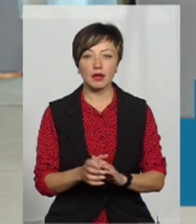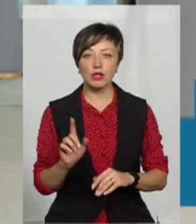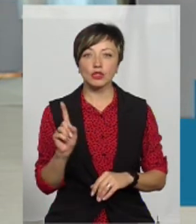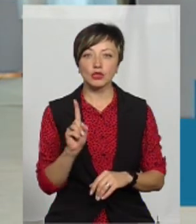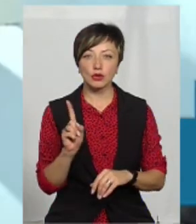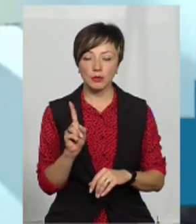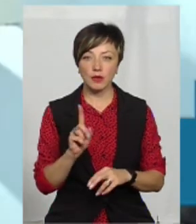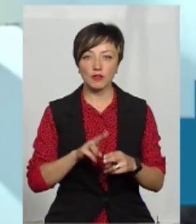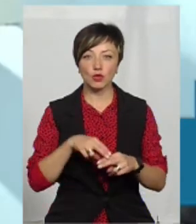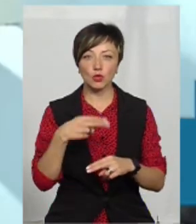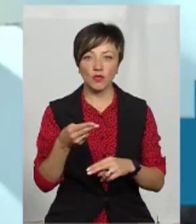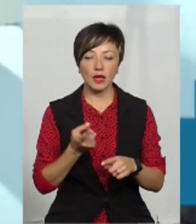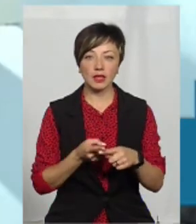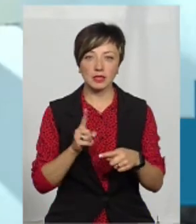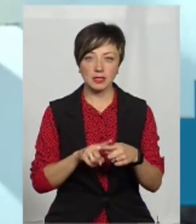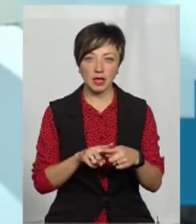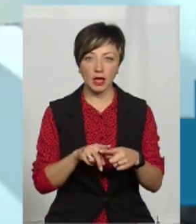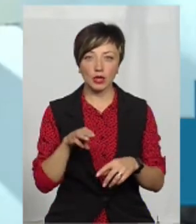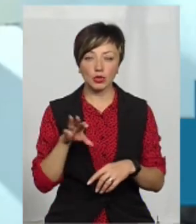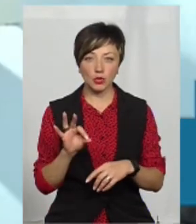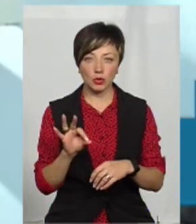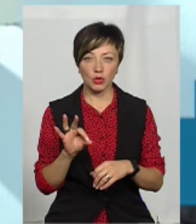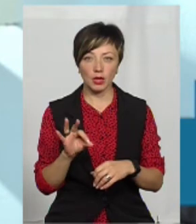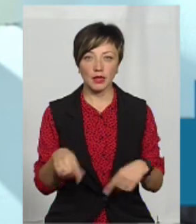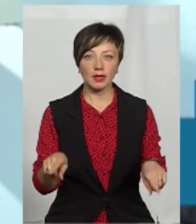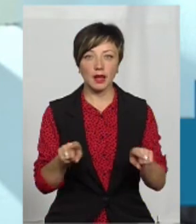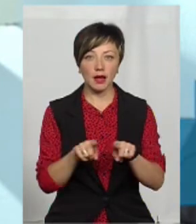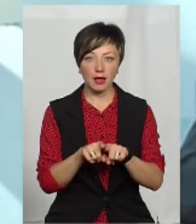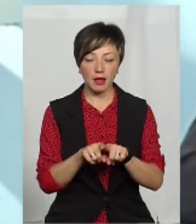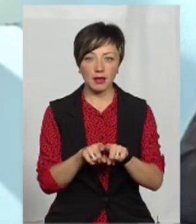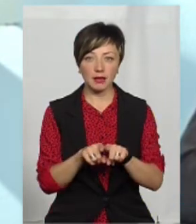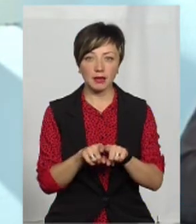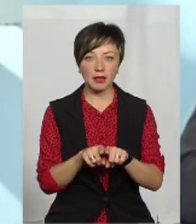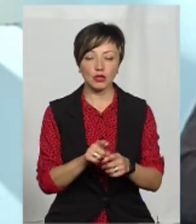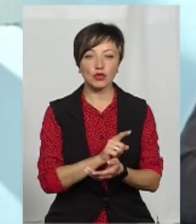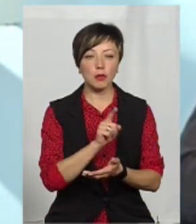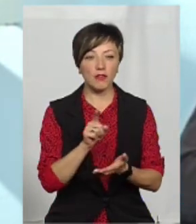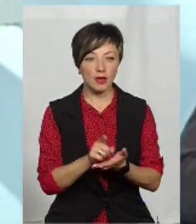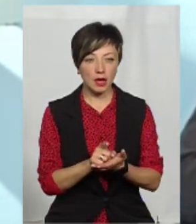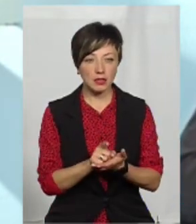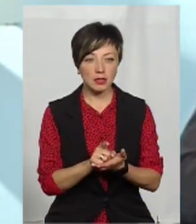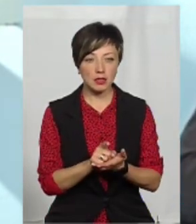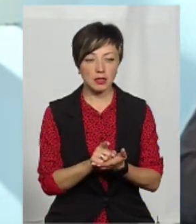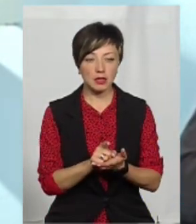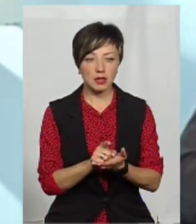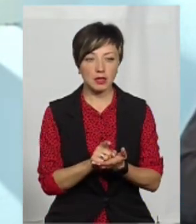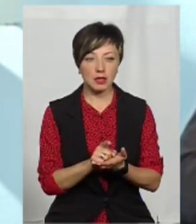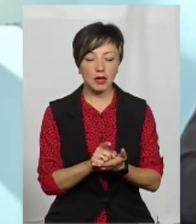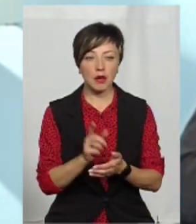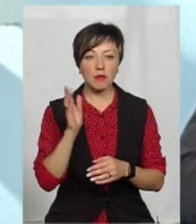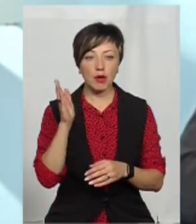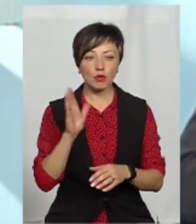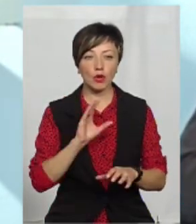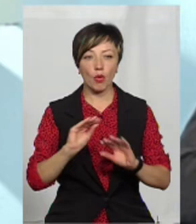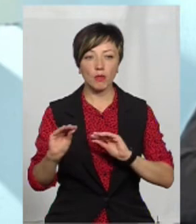щоб відшкодувати це, то таке, не знаю, зобов'язання про